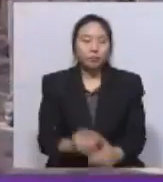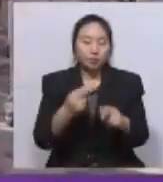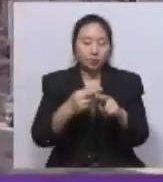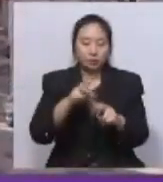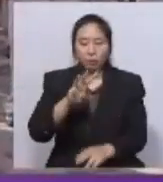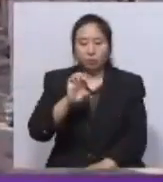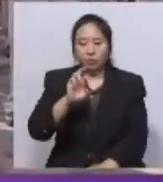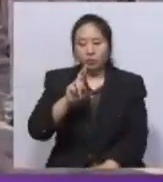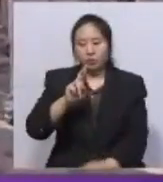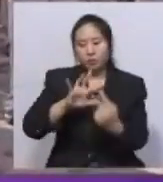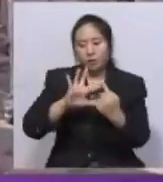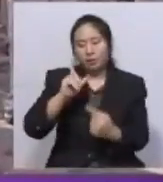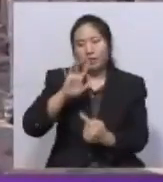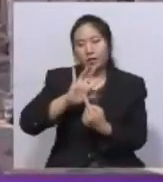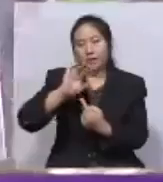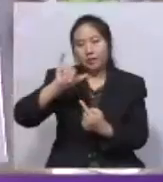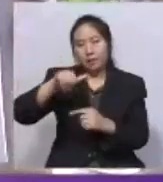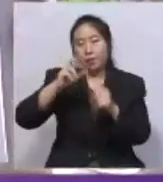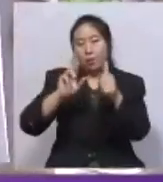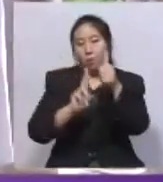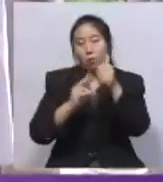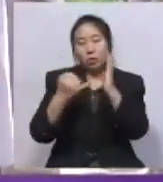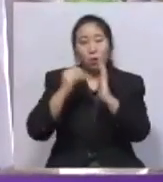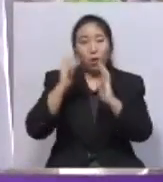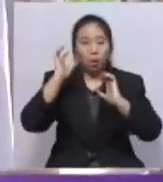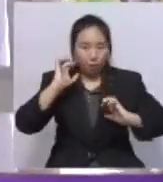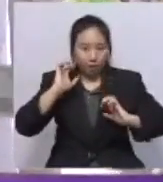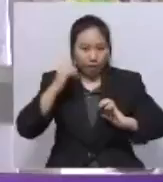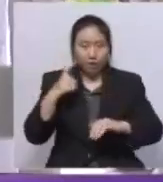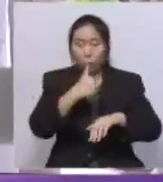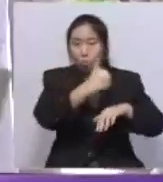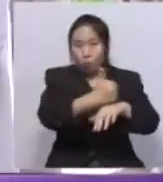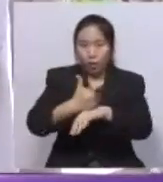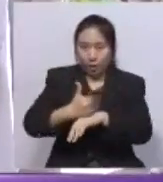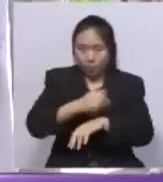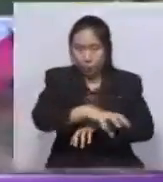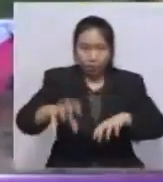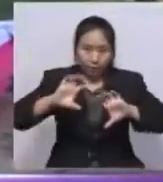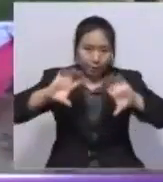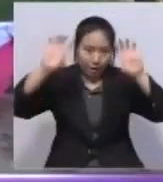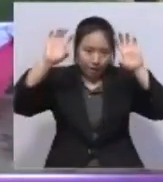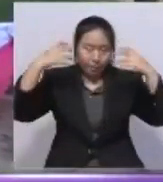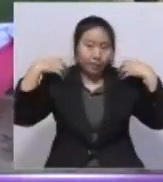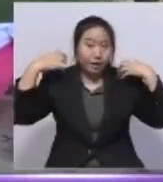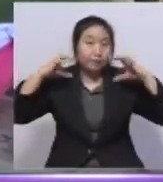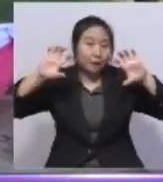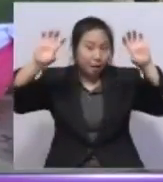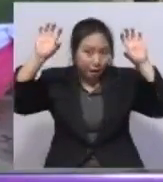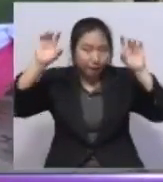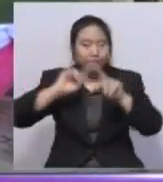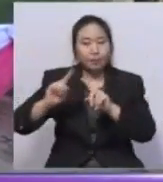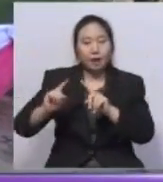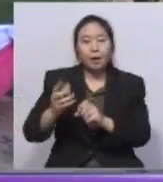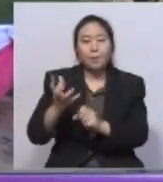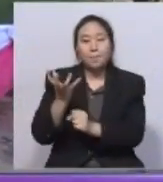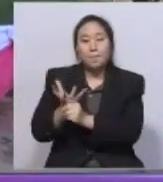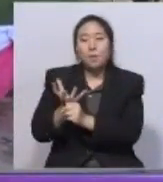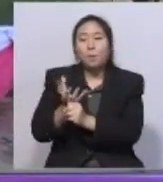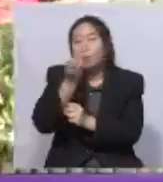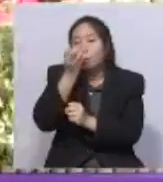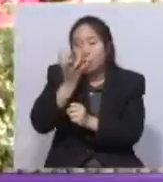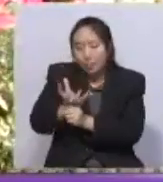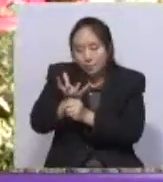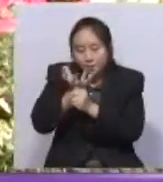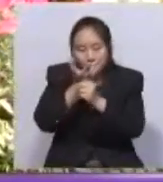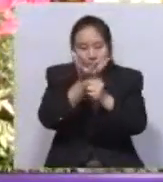นายวีรชัยนาคมาศรองผู้ว่าราชการจังหวัดลพบุรีนะครับได้นำหัวหน้าส่วนราชการข้าราชการในระดับท้องถิ่นวางพานพุ่มดอกไม้